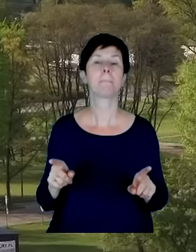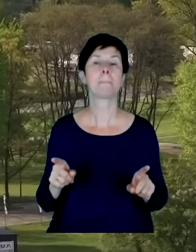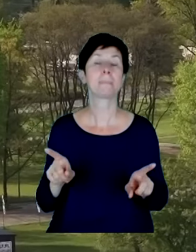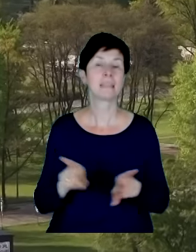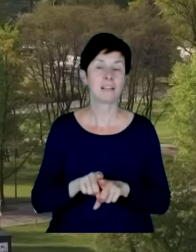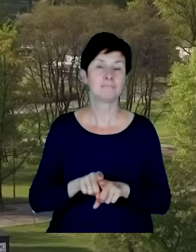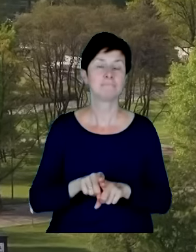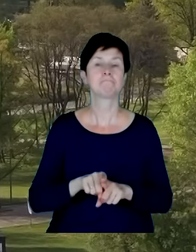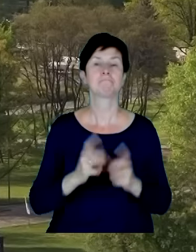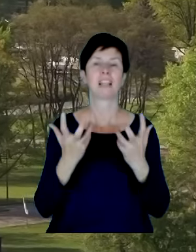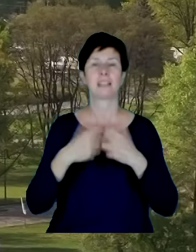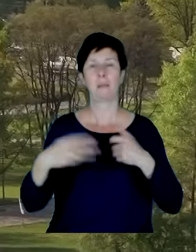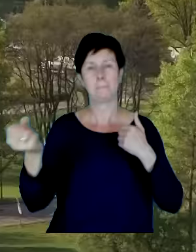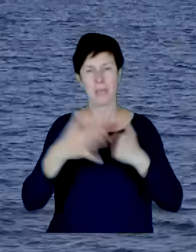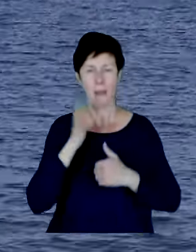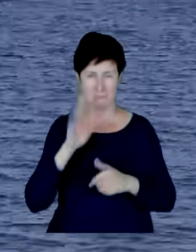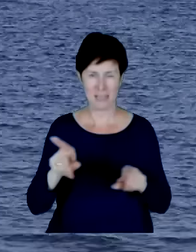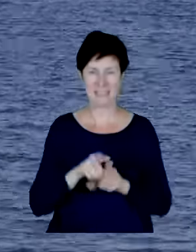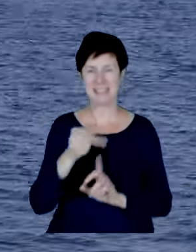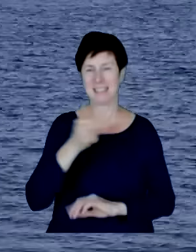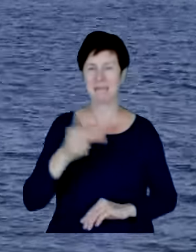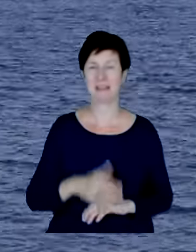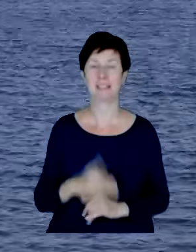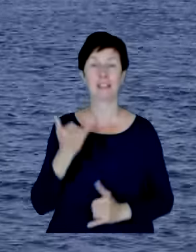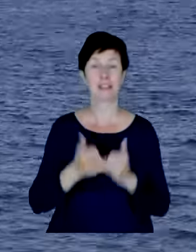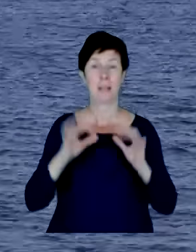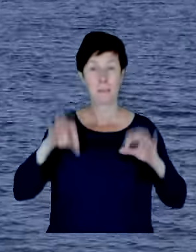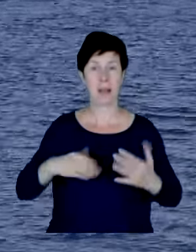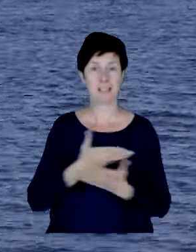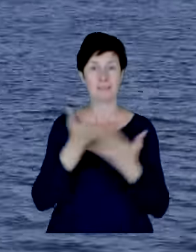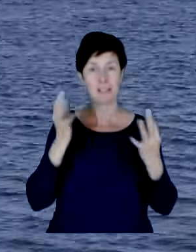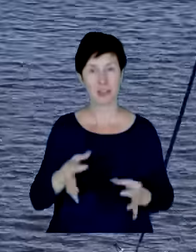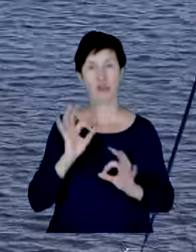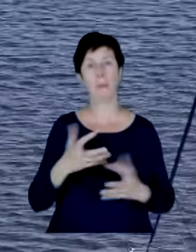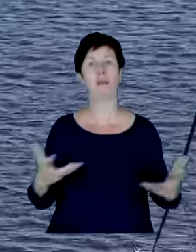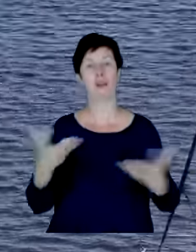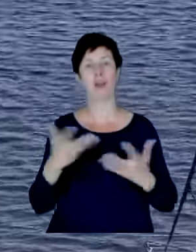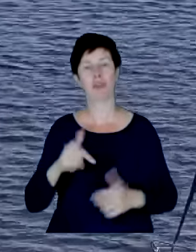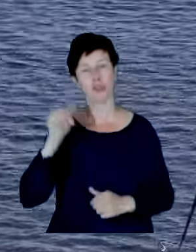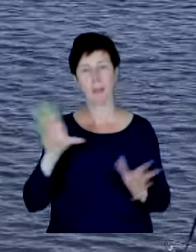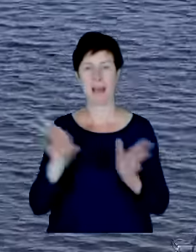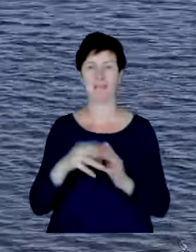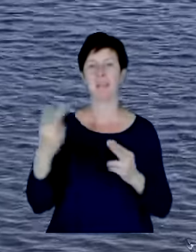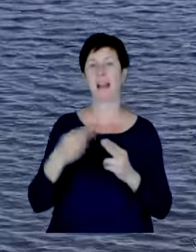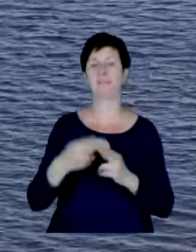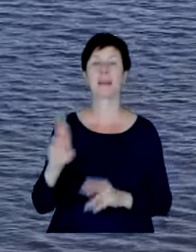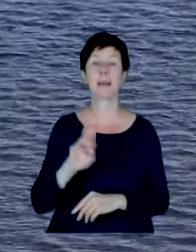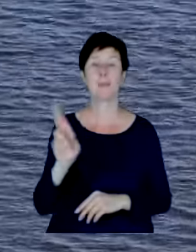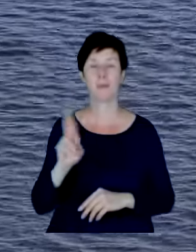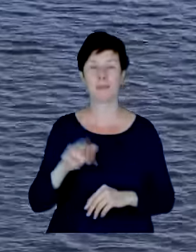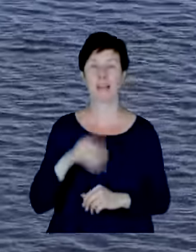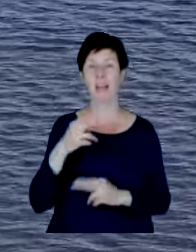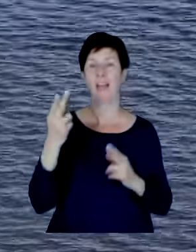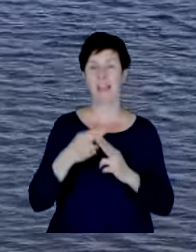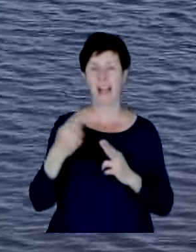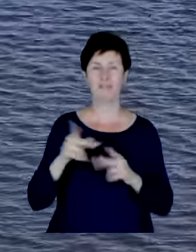piasku wiadomo jest sporo a więc jeśli chcecie państwo spędzić majówkę w dobrym towarzystwie trzeba być z telewizją Republika telewizją która jak